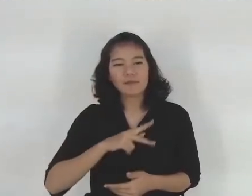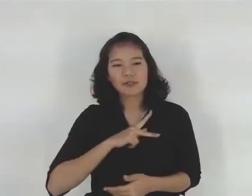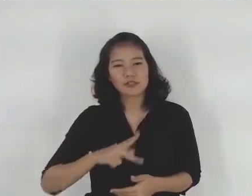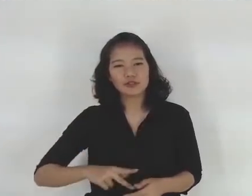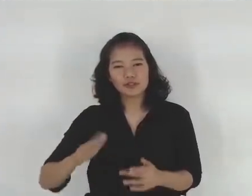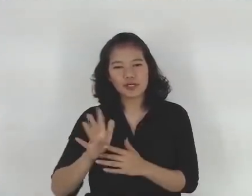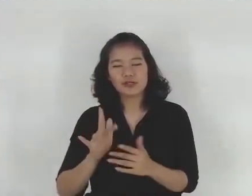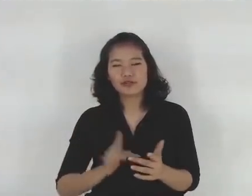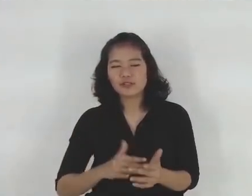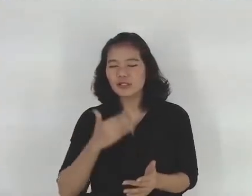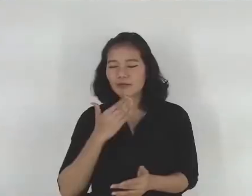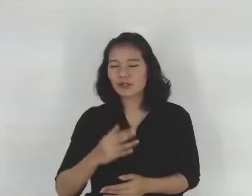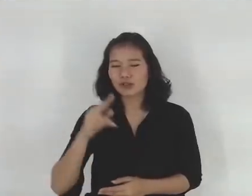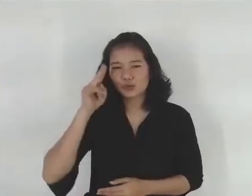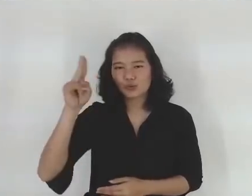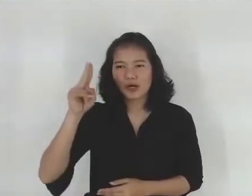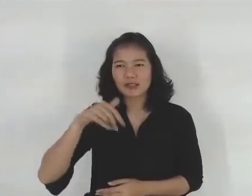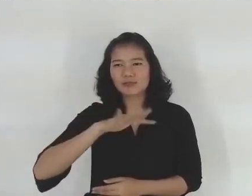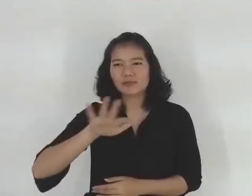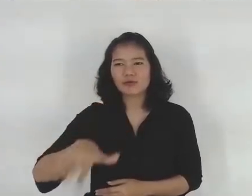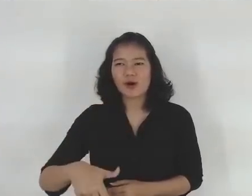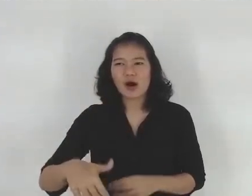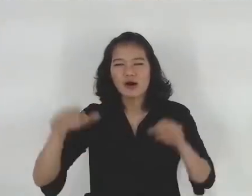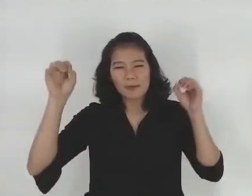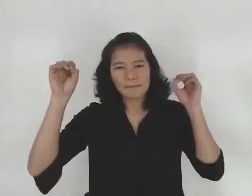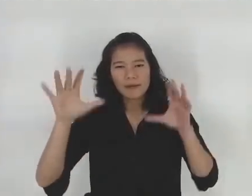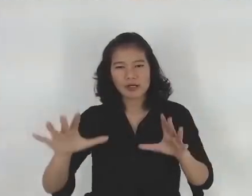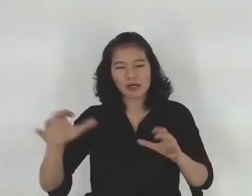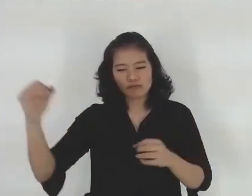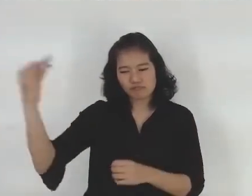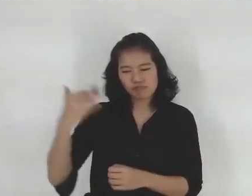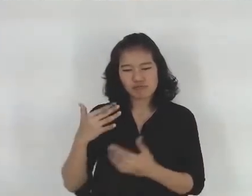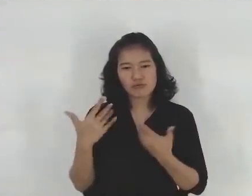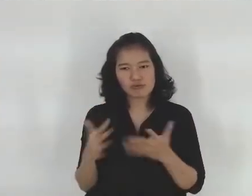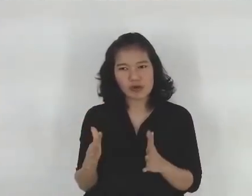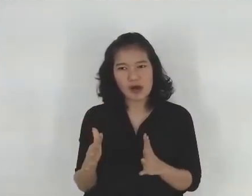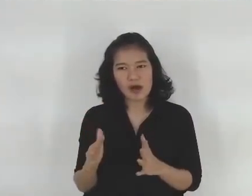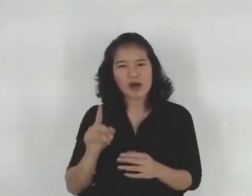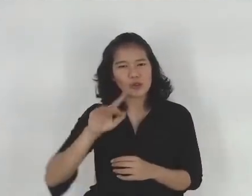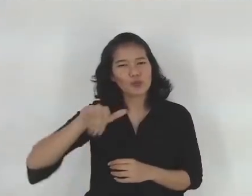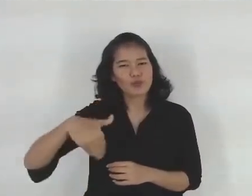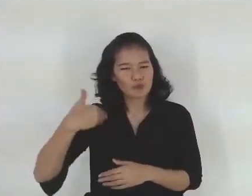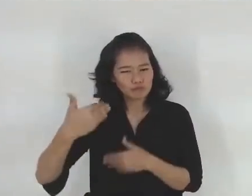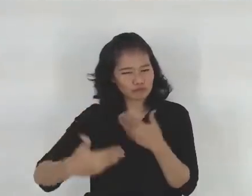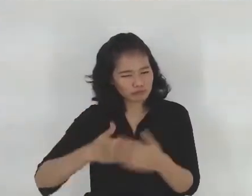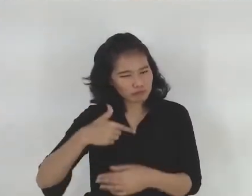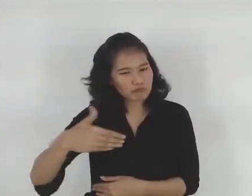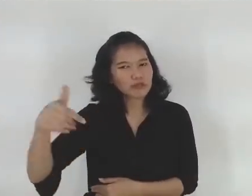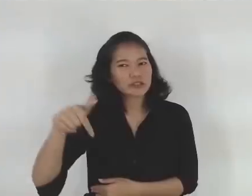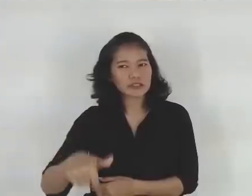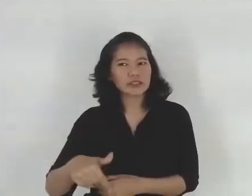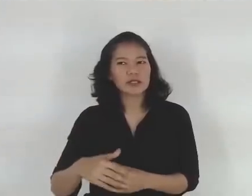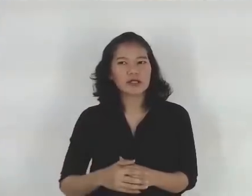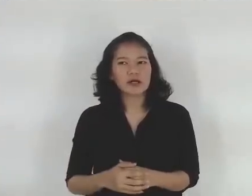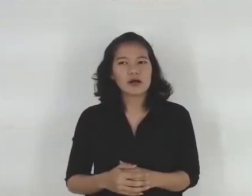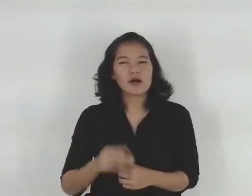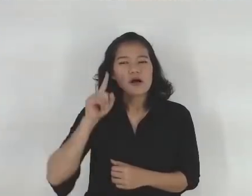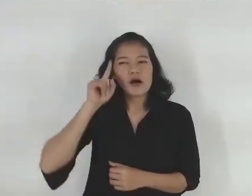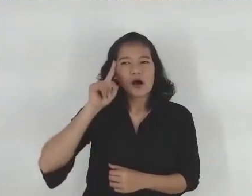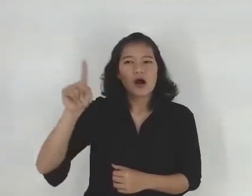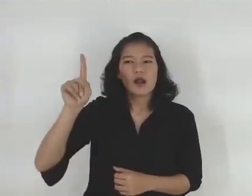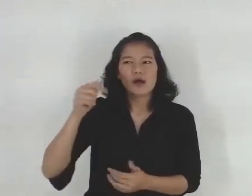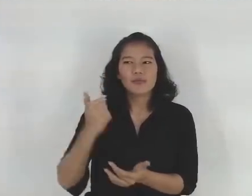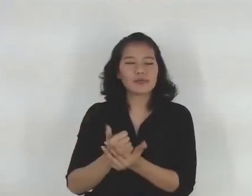terima kasih Tuhan buat segala berkat dan perubahan kepada kami satu tahun ini Tuhan Kau sungguh Allah yang